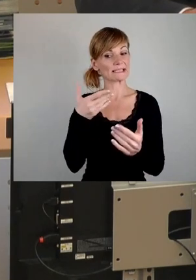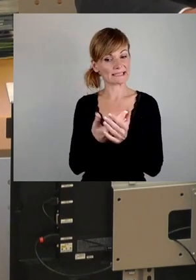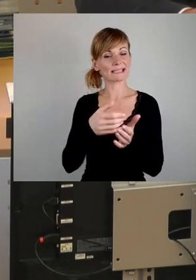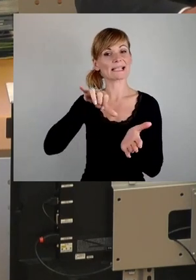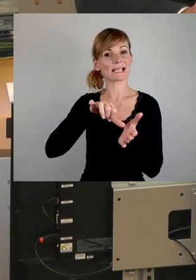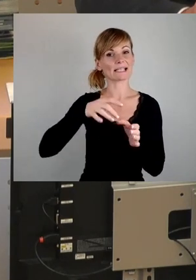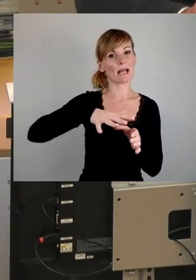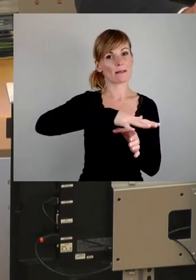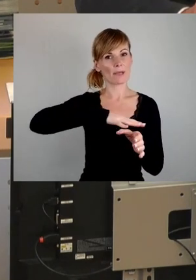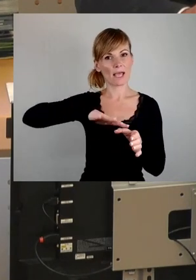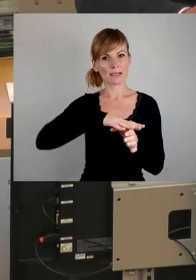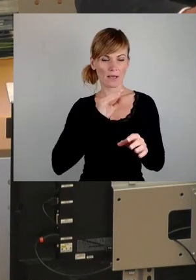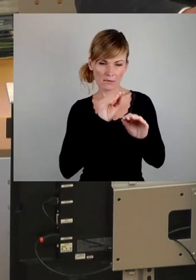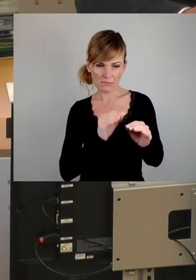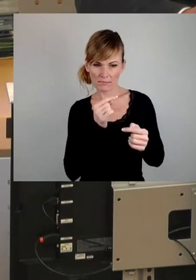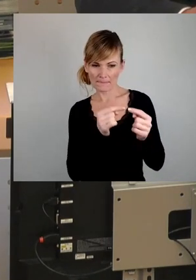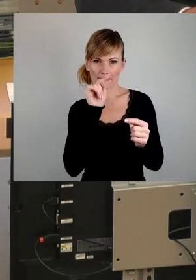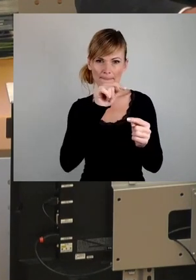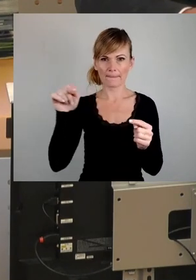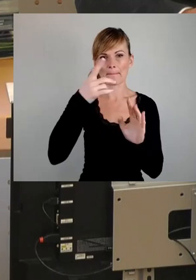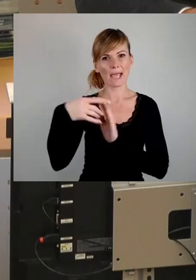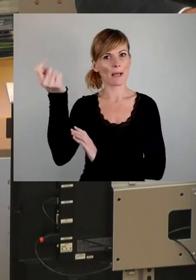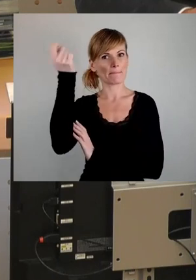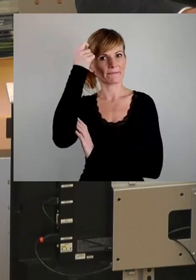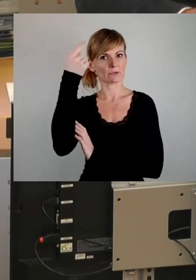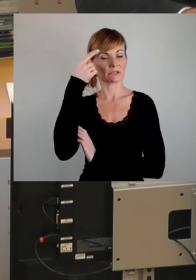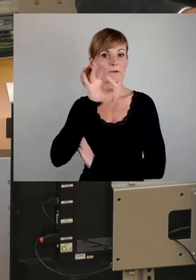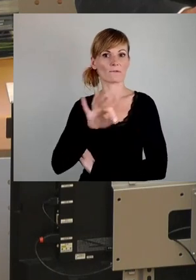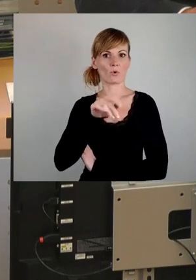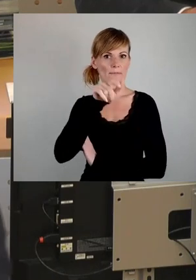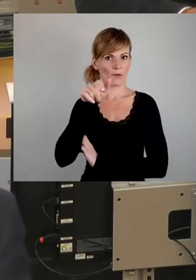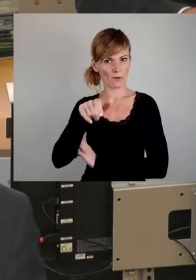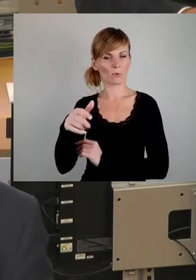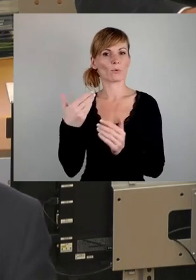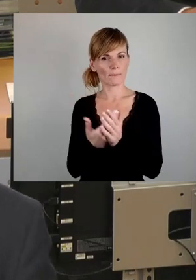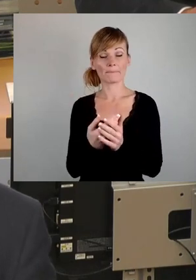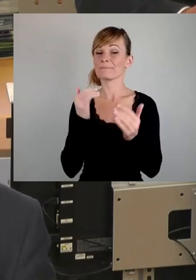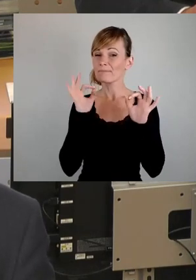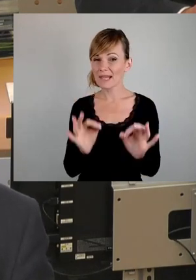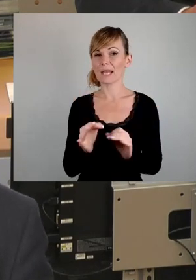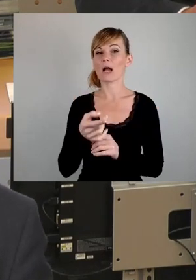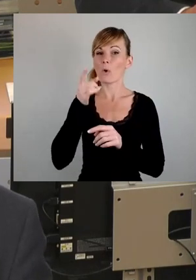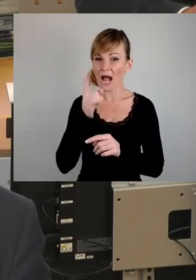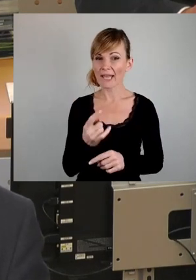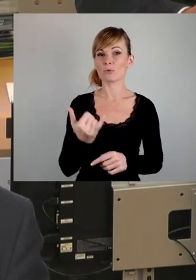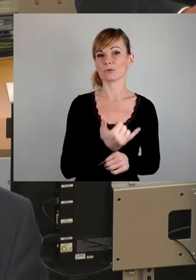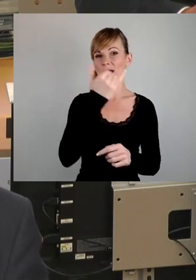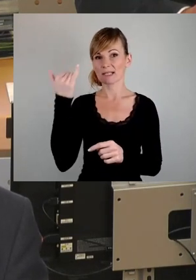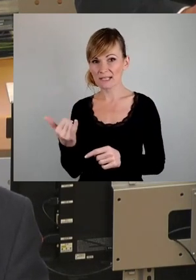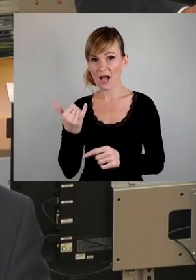der Bevölkerung verankert werden. Und dies genau 100 Jahre nach der Machtergreifung der